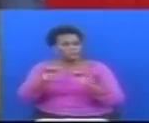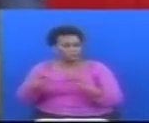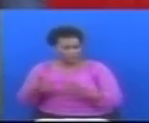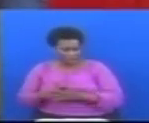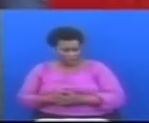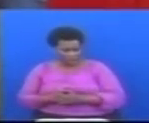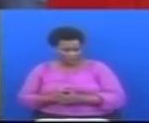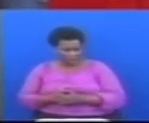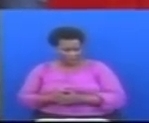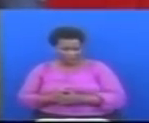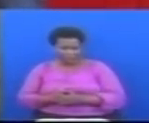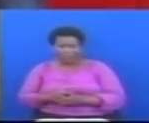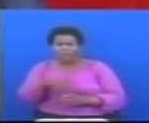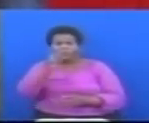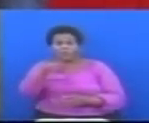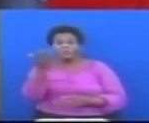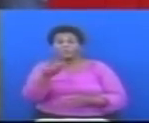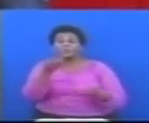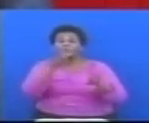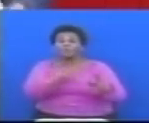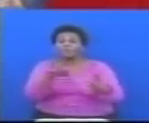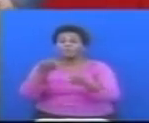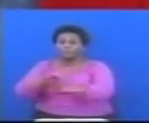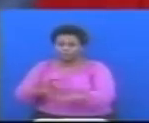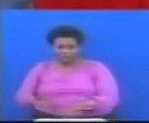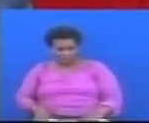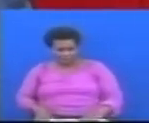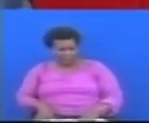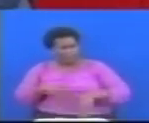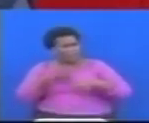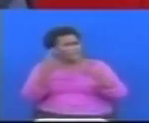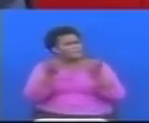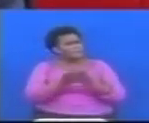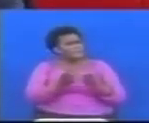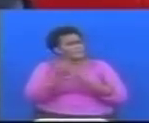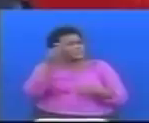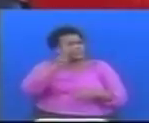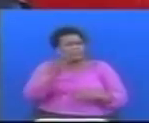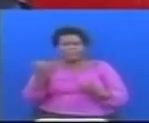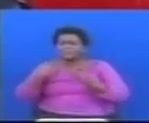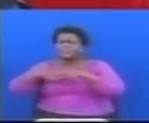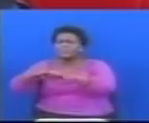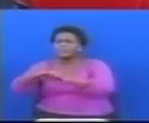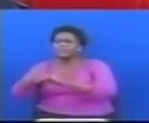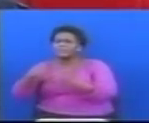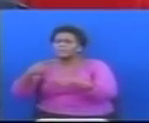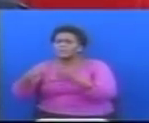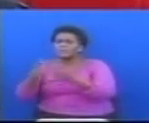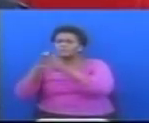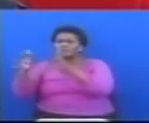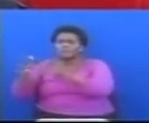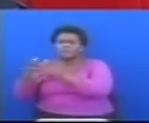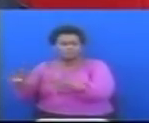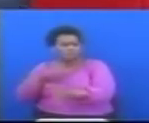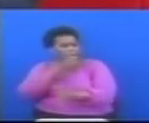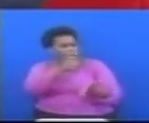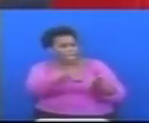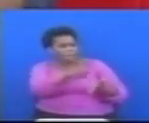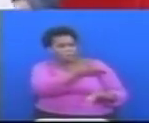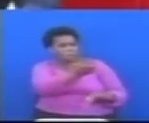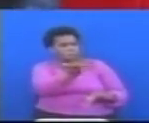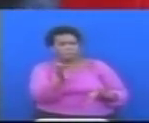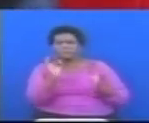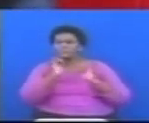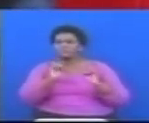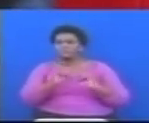mikubwa kwa fedha za ndani, ikionekana kwamba wananchi hawa hawao tayari wamedhulumiwa na hawana chao. Serikali naomba